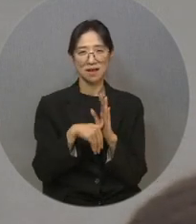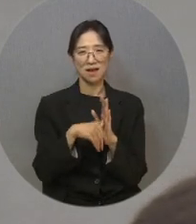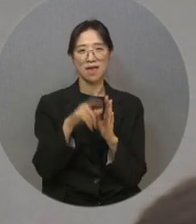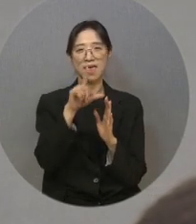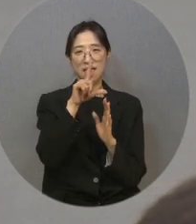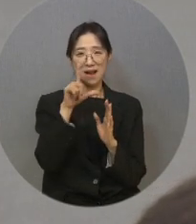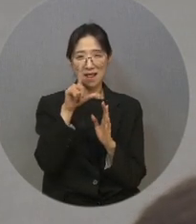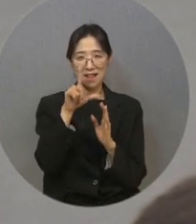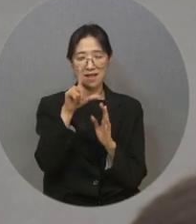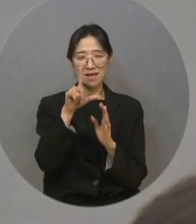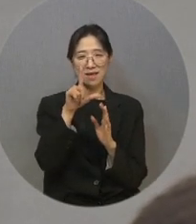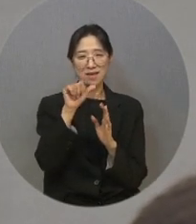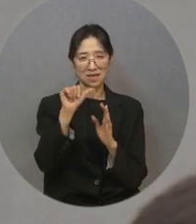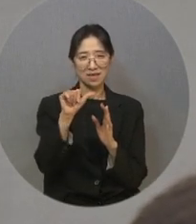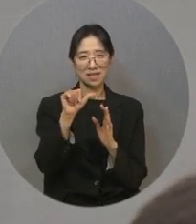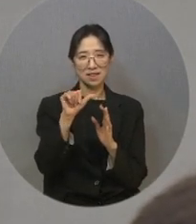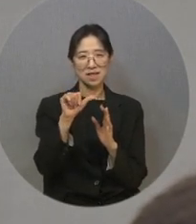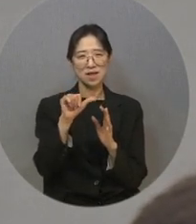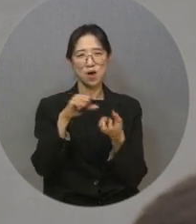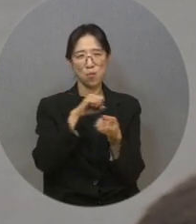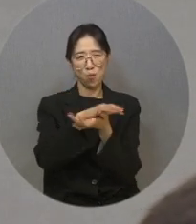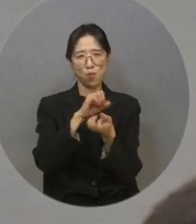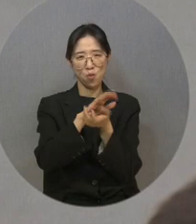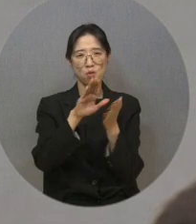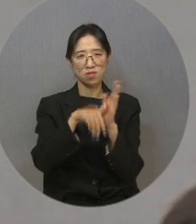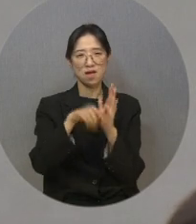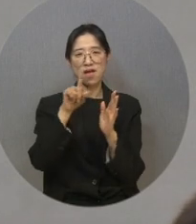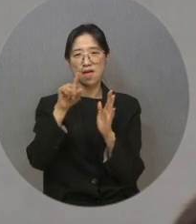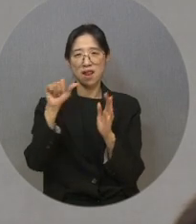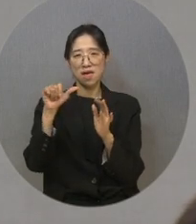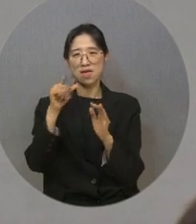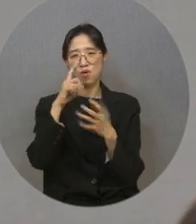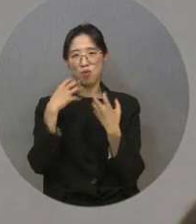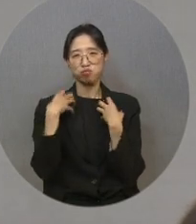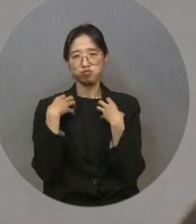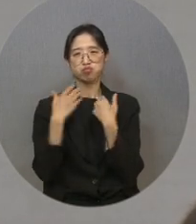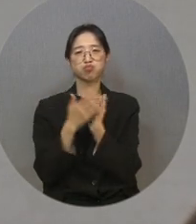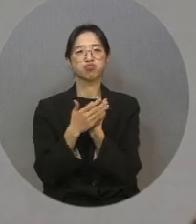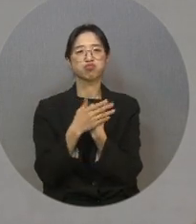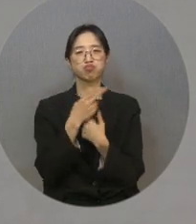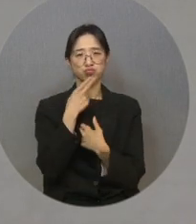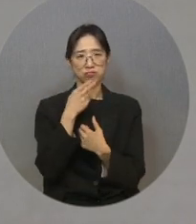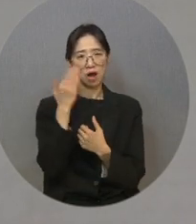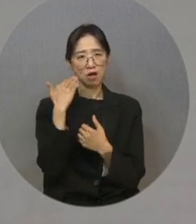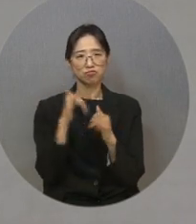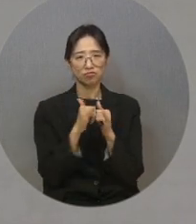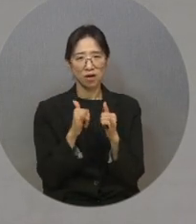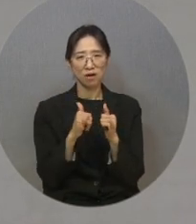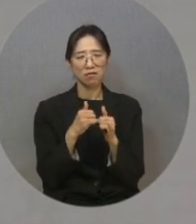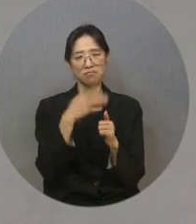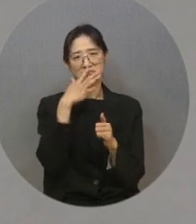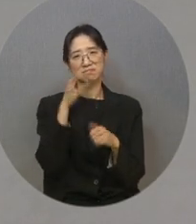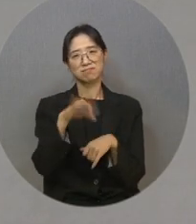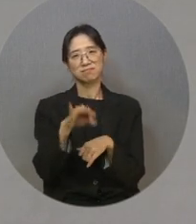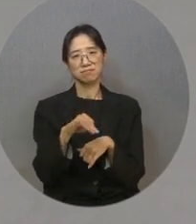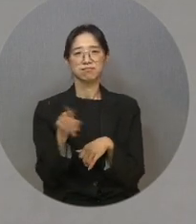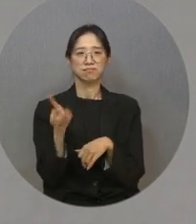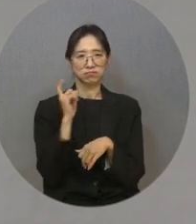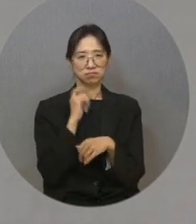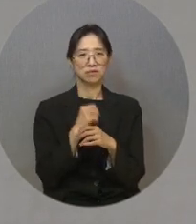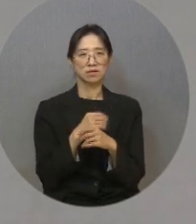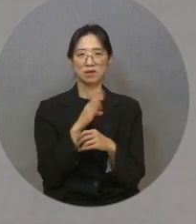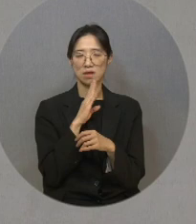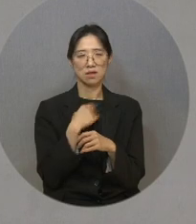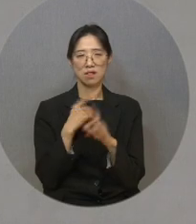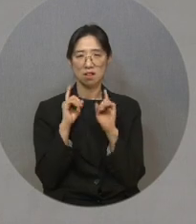LA 폭동에 났을 때 LA 정부가 제대로 협조하지 않았어요. 우리 한국민을, 우리 교포들을 우습게 봤어요. 그게